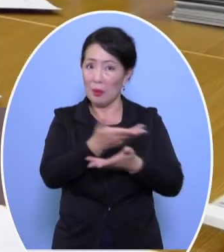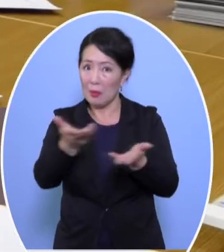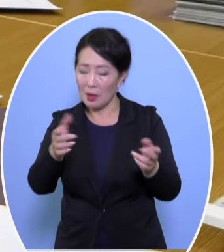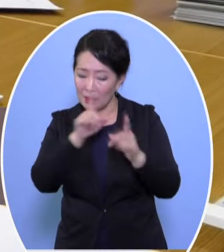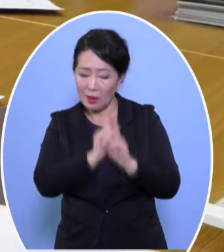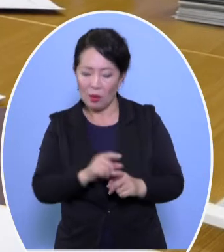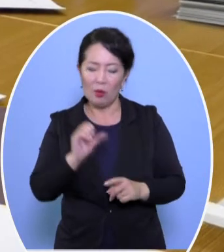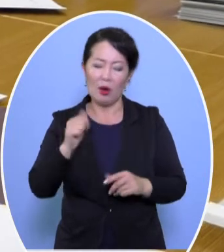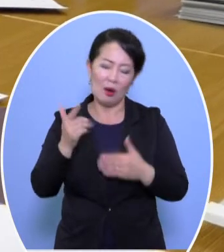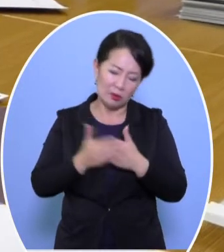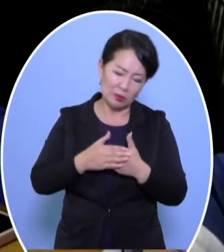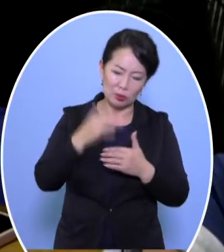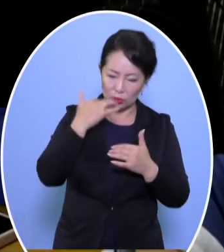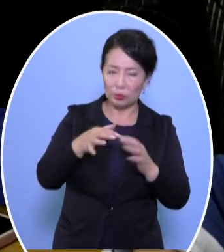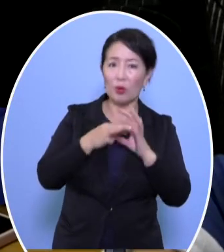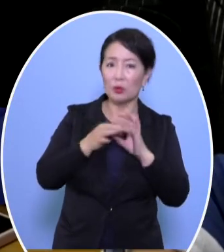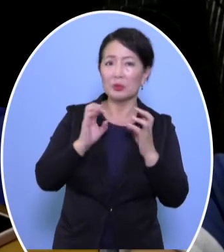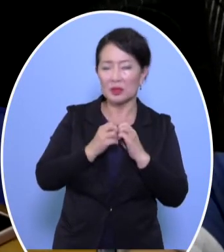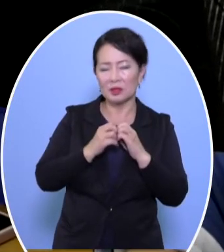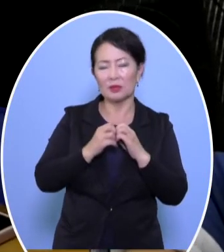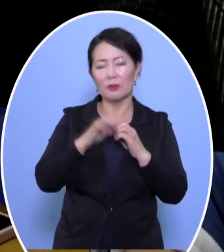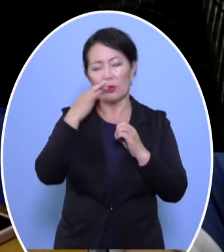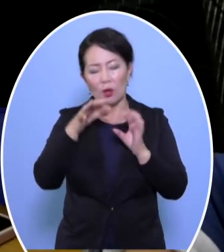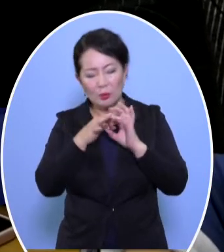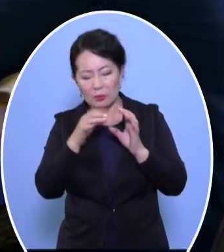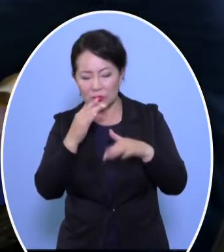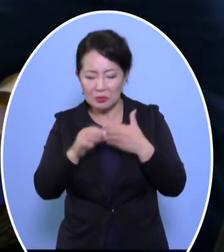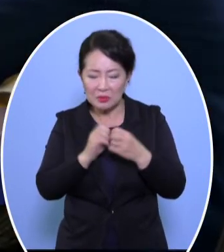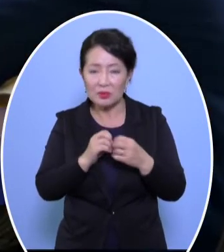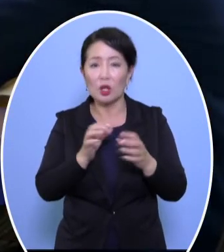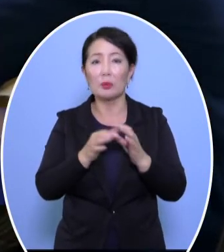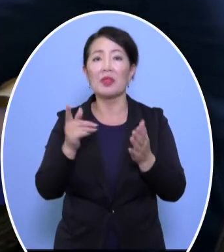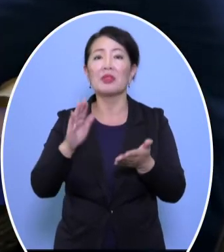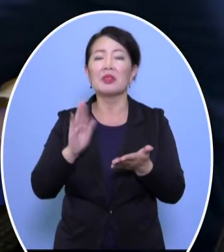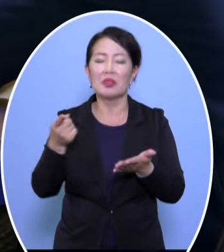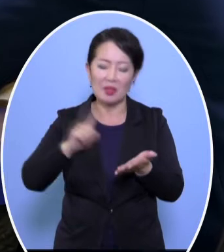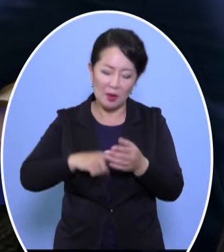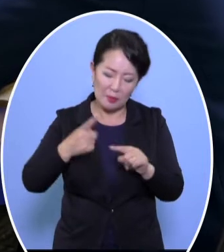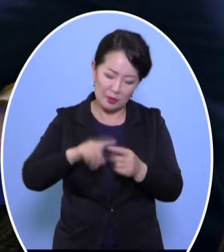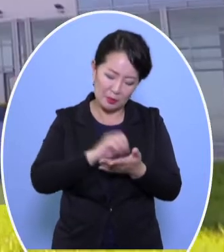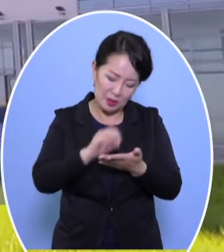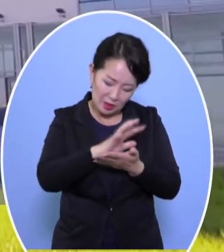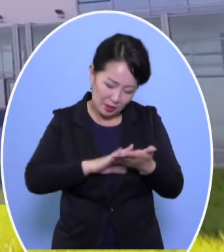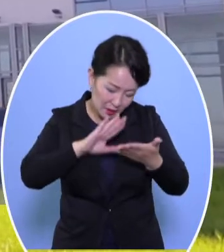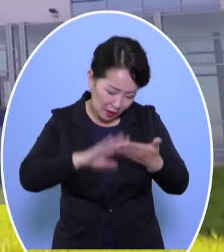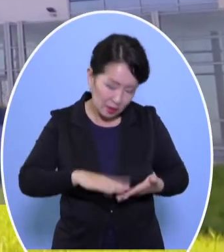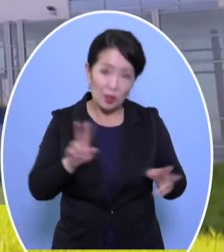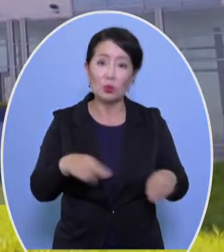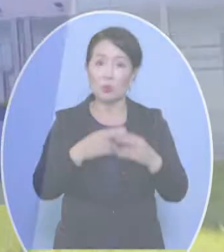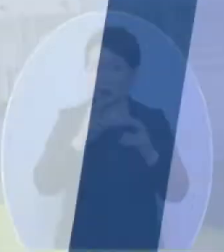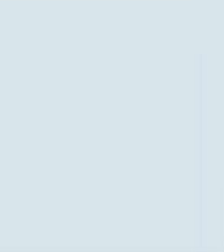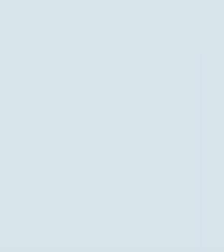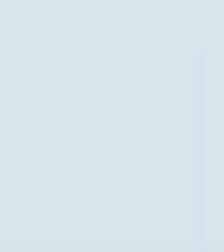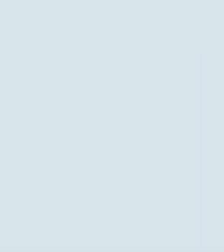дагуу авилгын эрсдлийн үнэлгээ зөвлөмжийн чиглэлээр хийж хэрэгжүүлсэн арга хэмжээг хэрэгжүүлэх чиглэлээр нэмэлт бичиг баримтуудтай танилцаж дүн